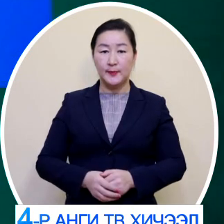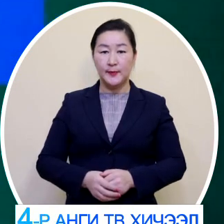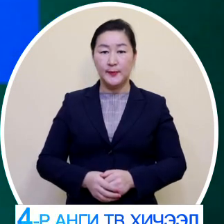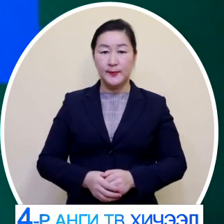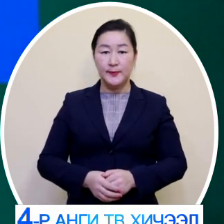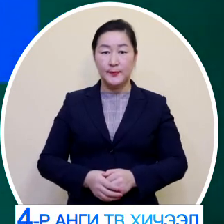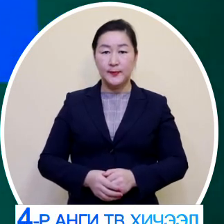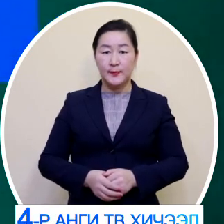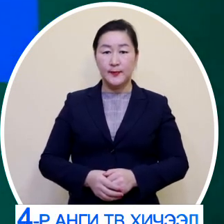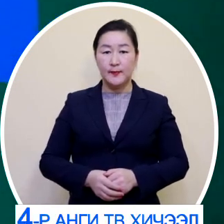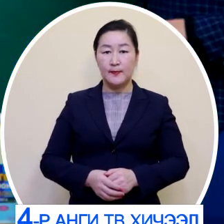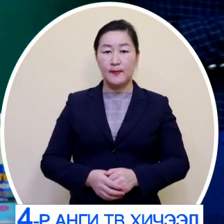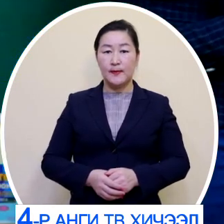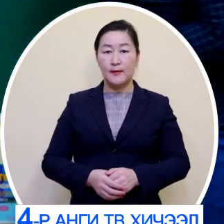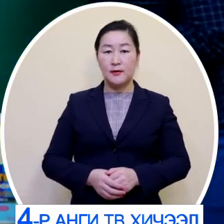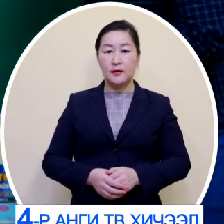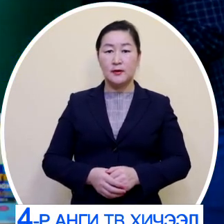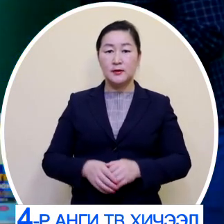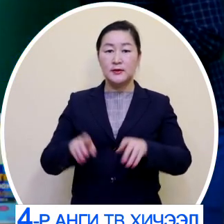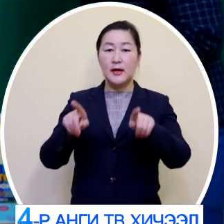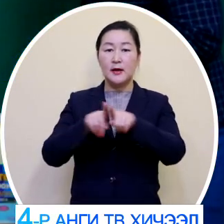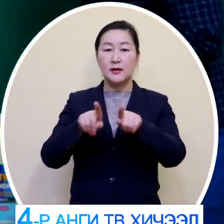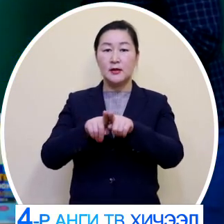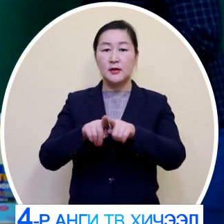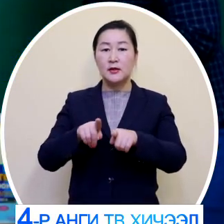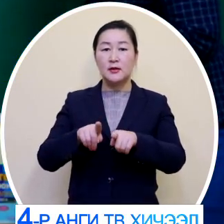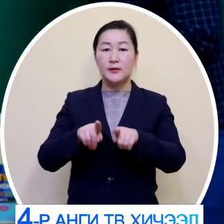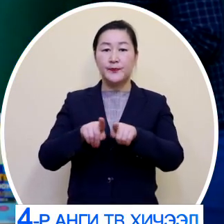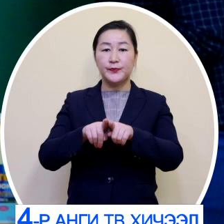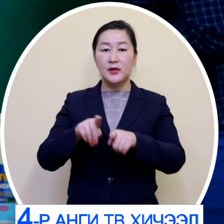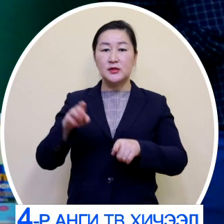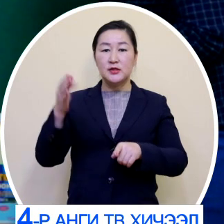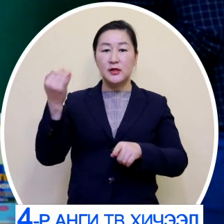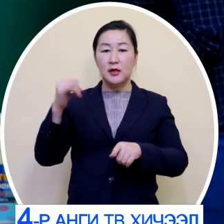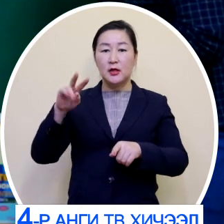За. Ижил туйлууд маань